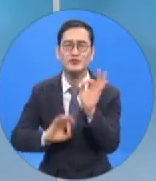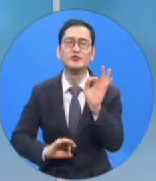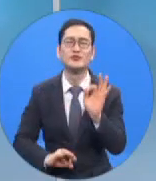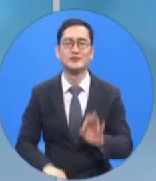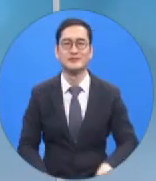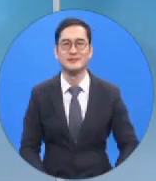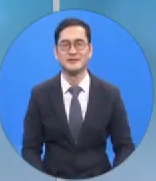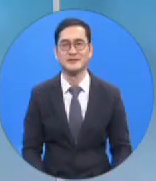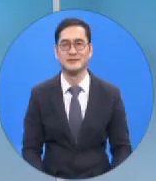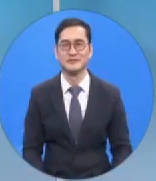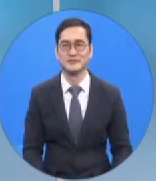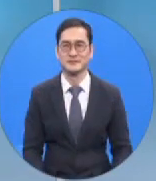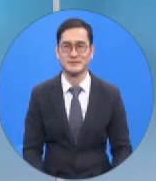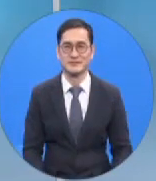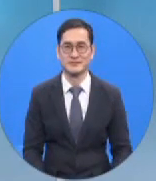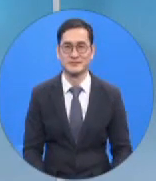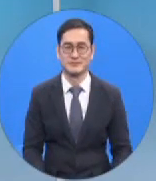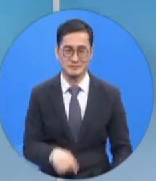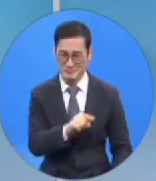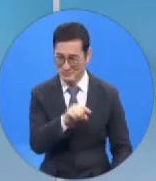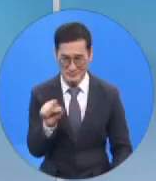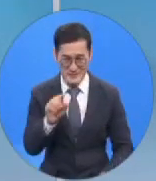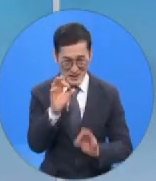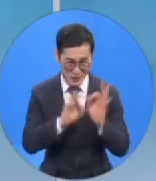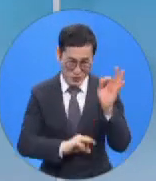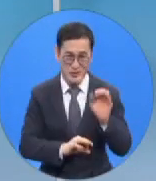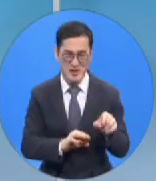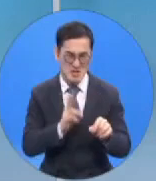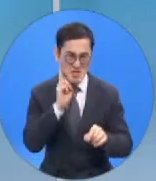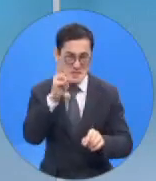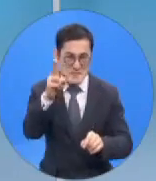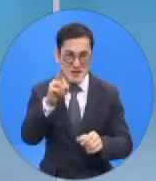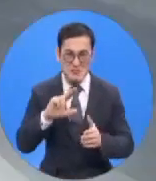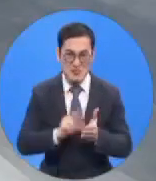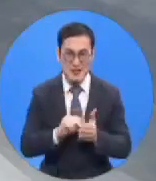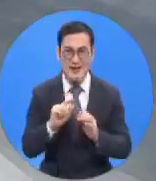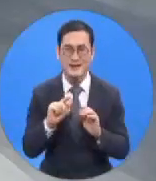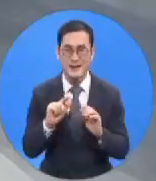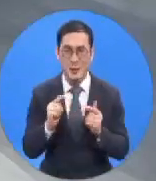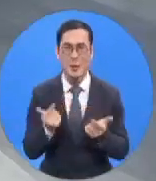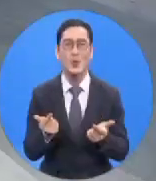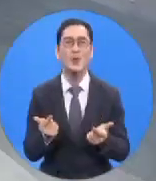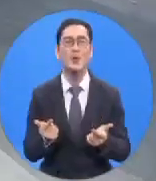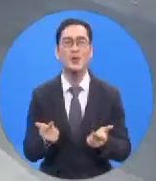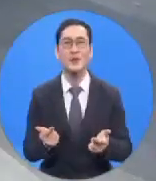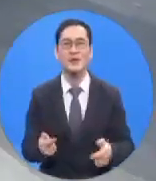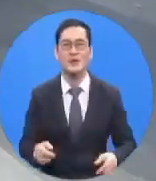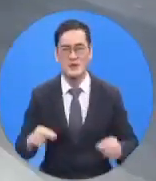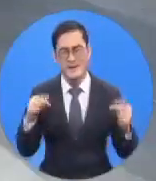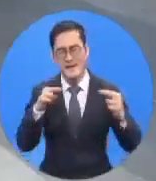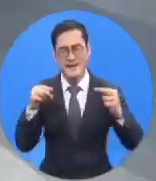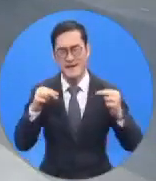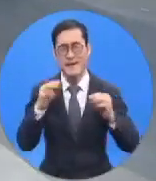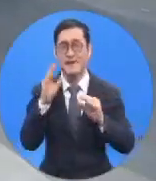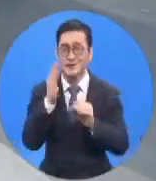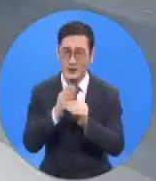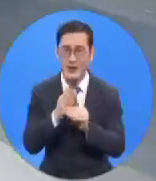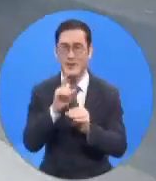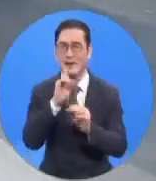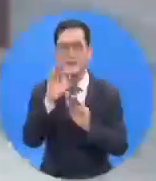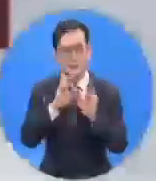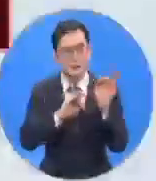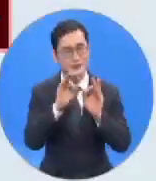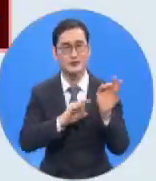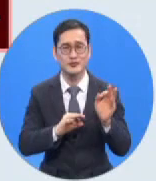뭐 심각한 뭐 실수나 그런 건 아니고 라이브 방송 그리고 또 워낙 또 열띤 토론이 벌어지다 보니까 이 정도의